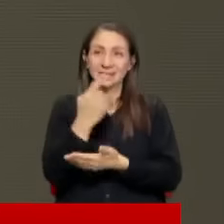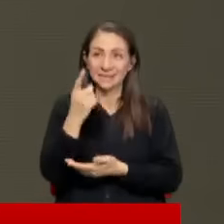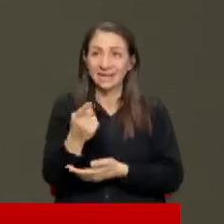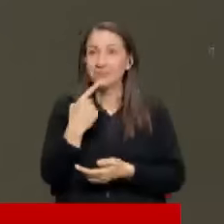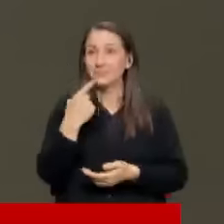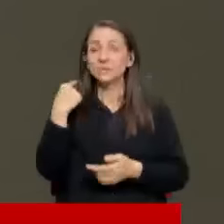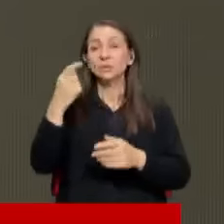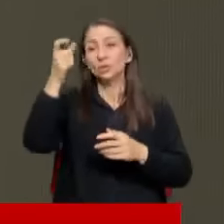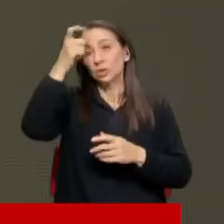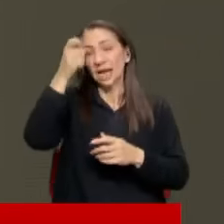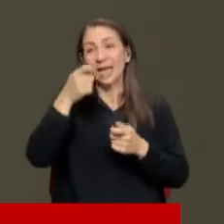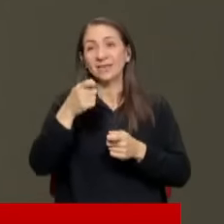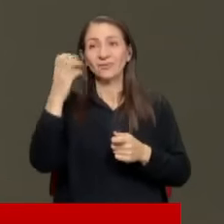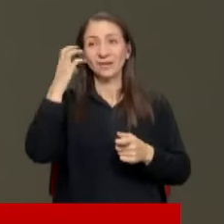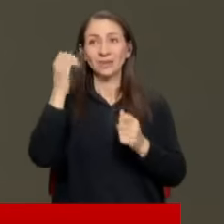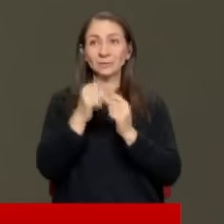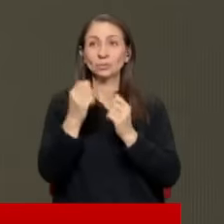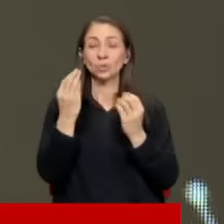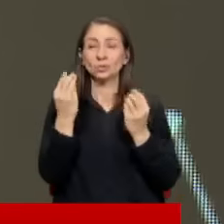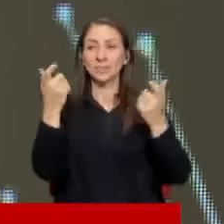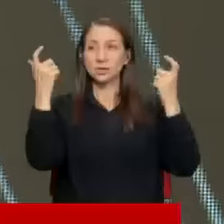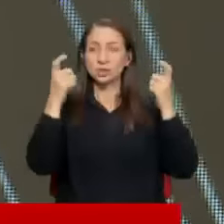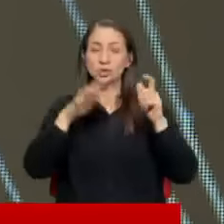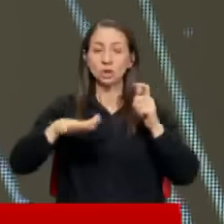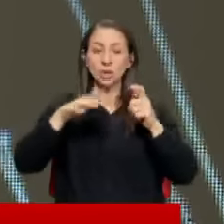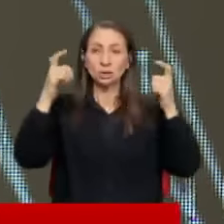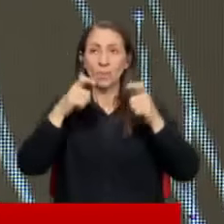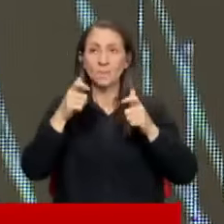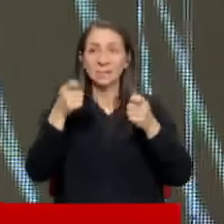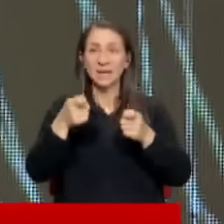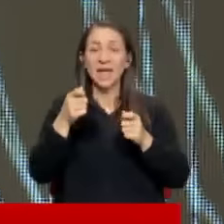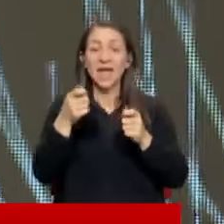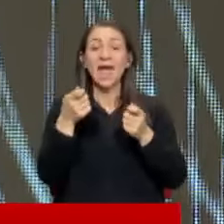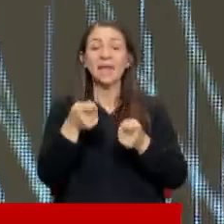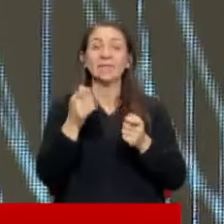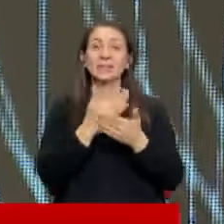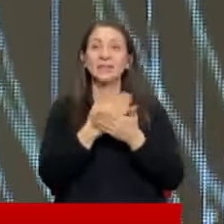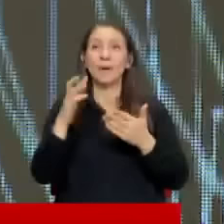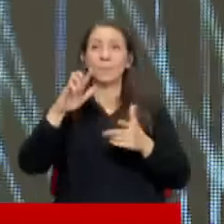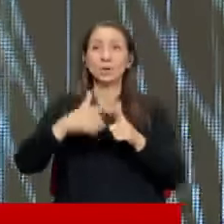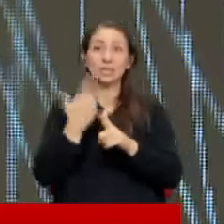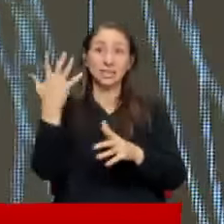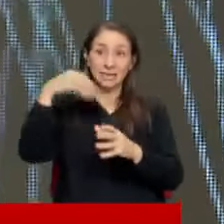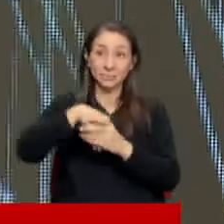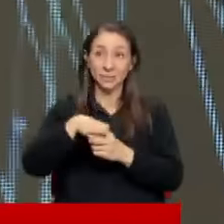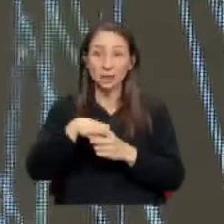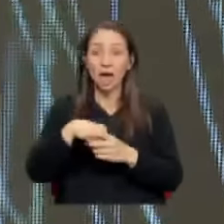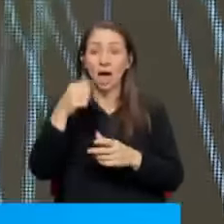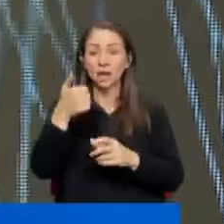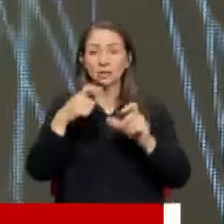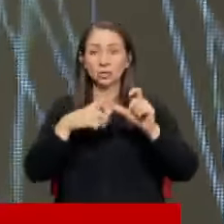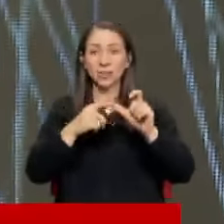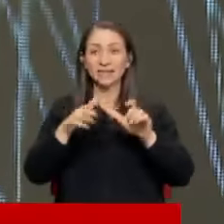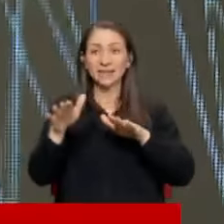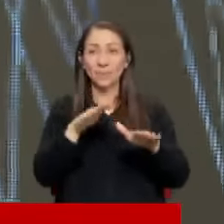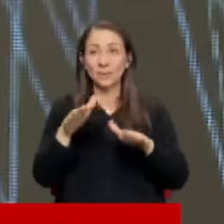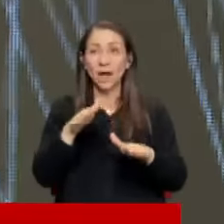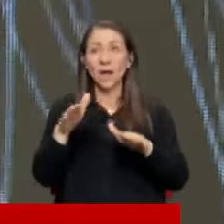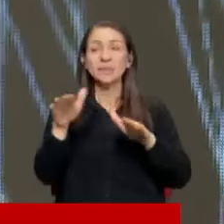sene Türk Eğitim Vakfı ile birlikte çok güzel bir sosyal sorumluluk projesi başlattı. Eğitime devam projesi kapsamında 6 Şubat